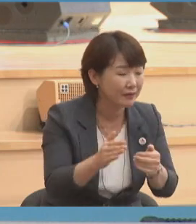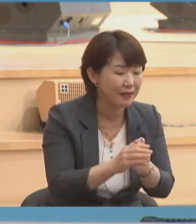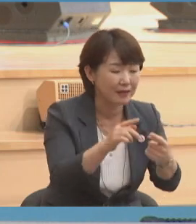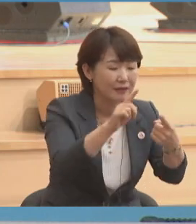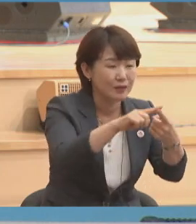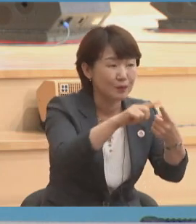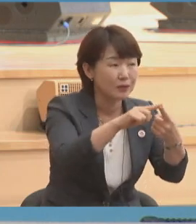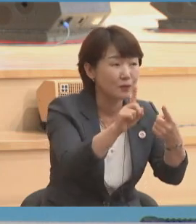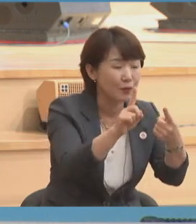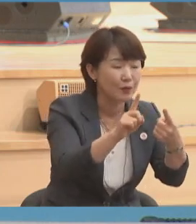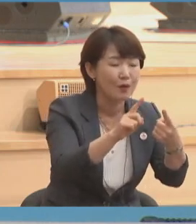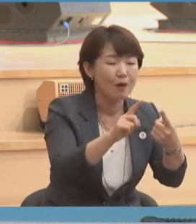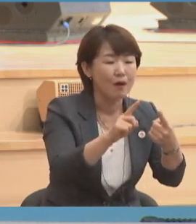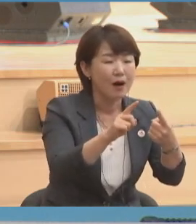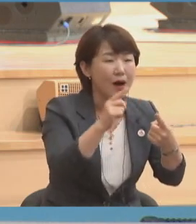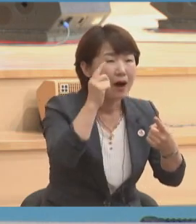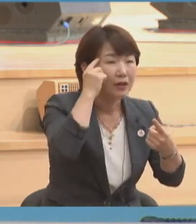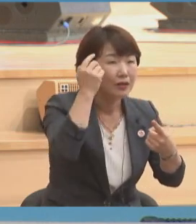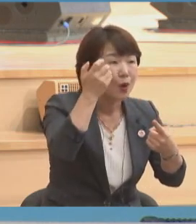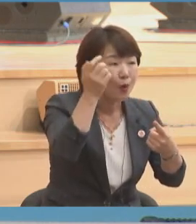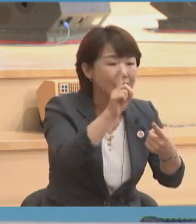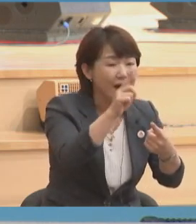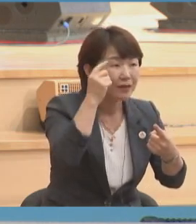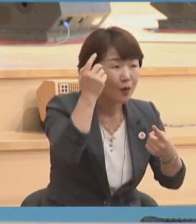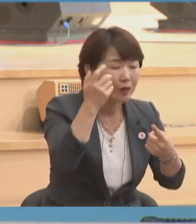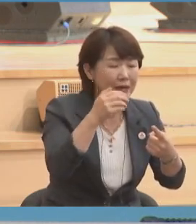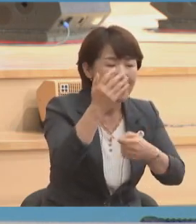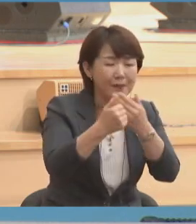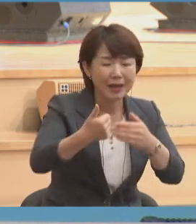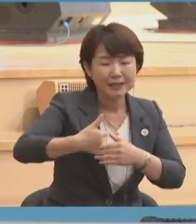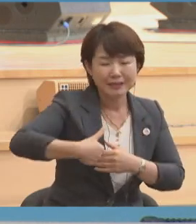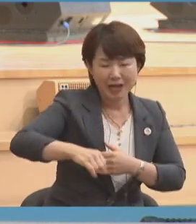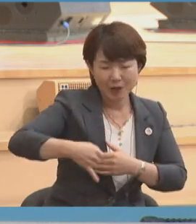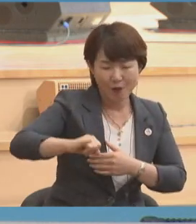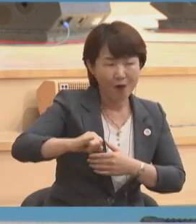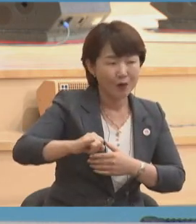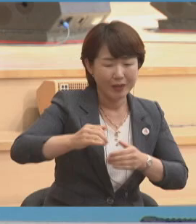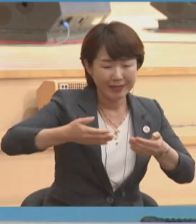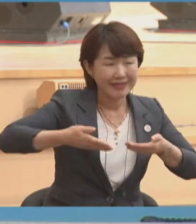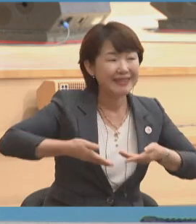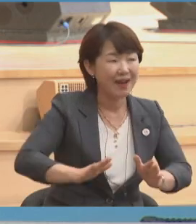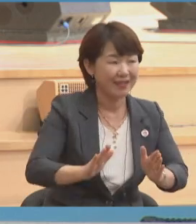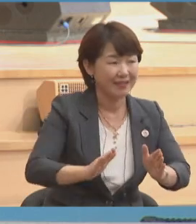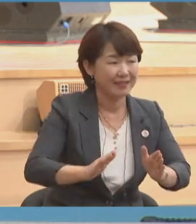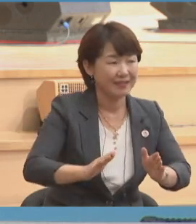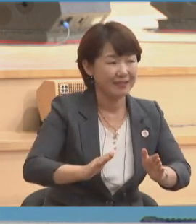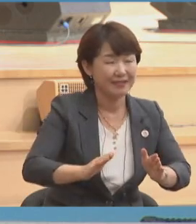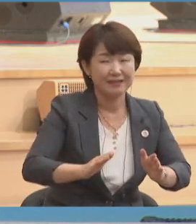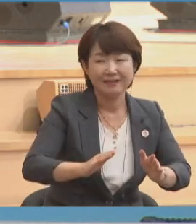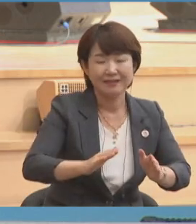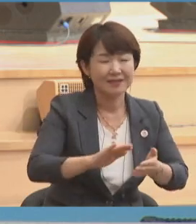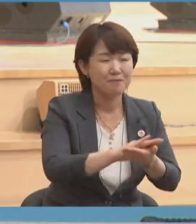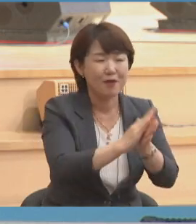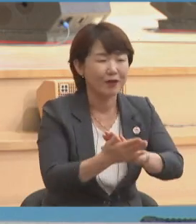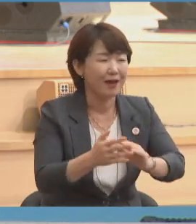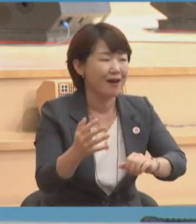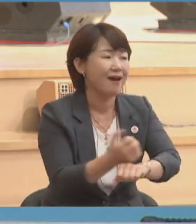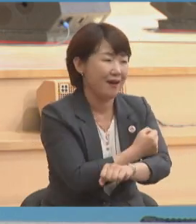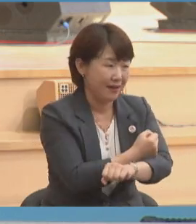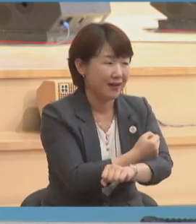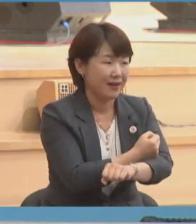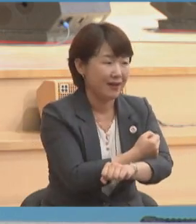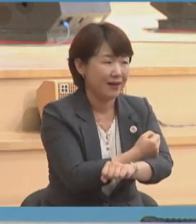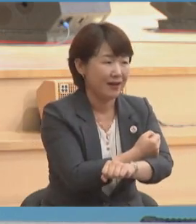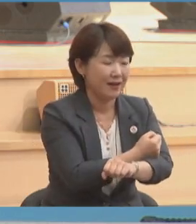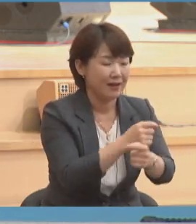한 영혼이 하나님의 자녀로 거듭나는 첫 번째 레디컬 체인지. 기독교